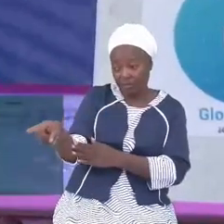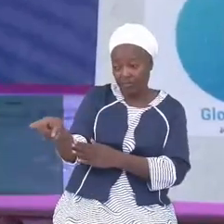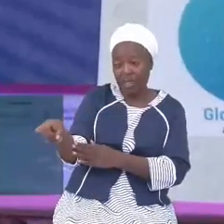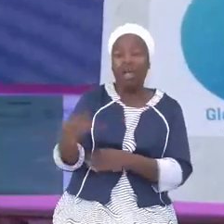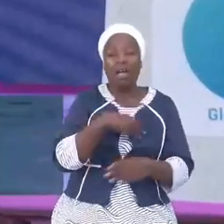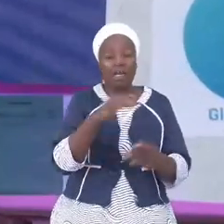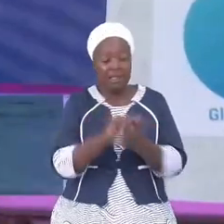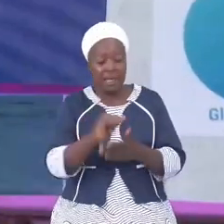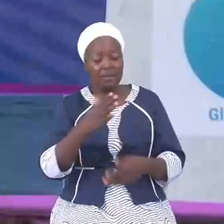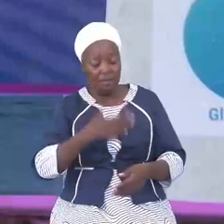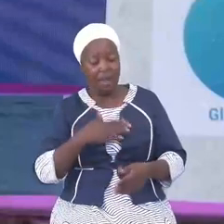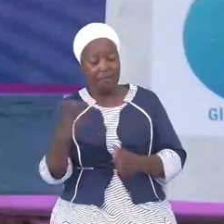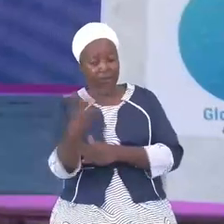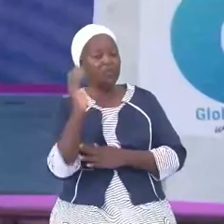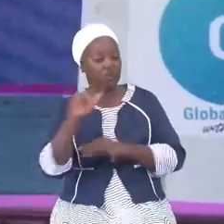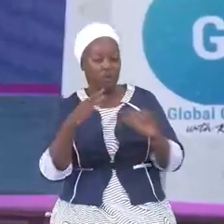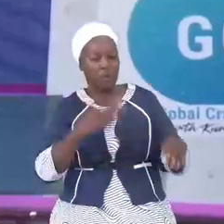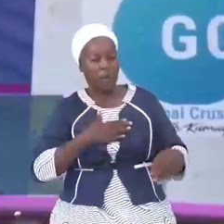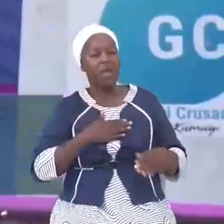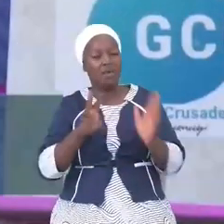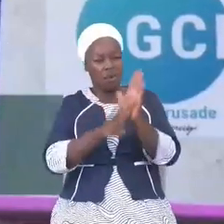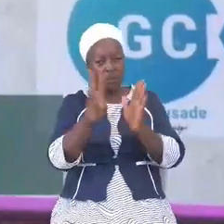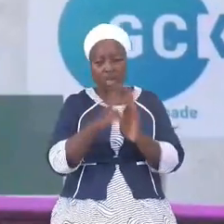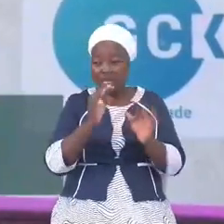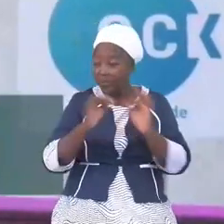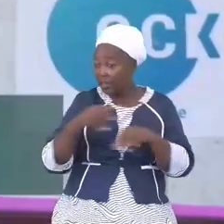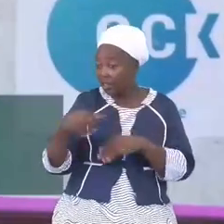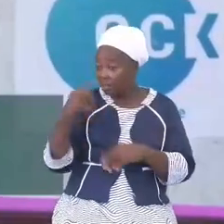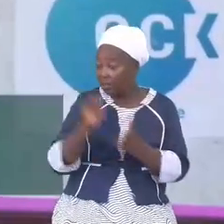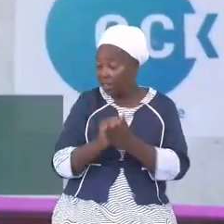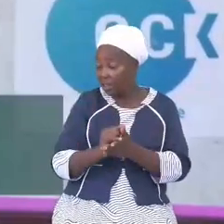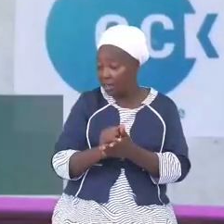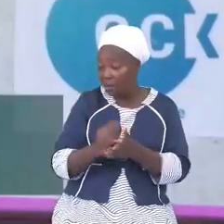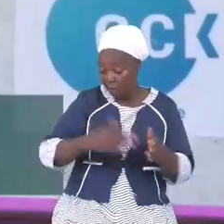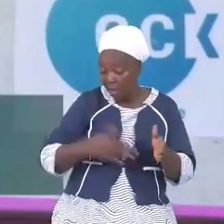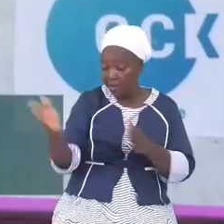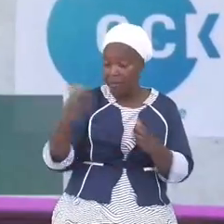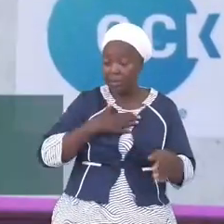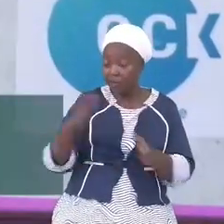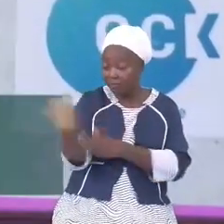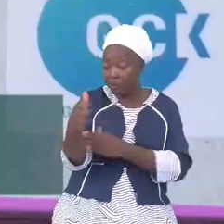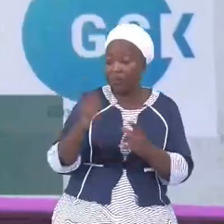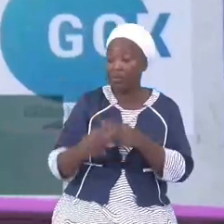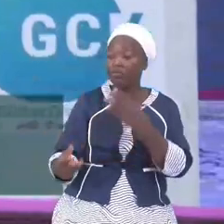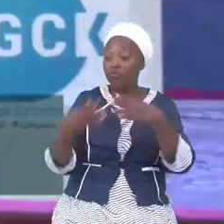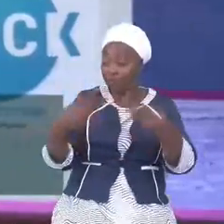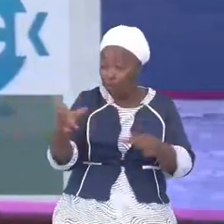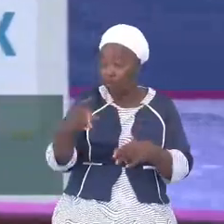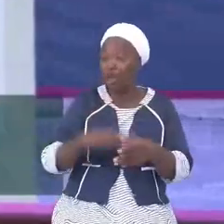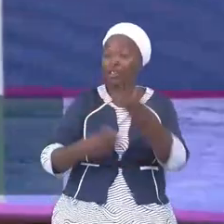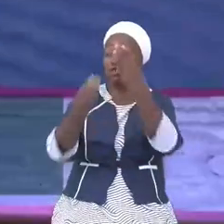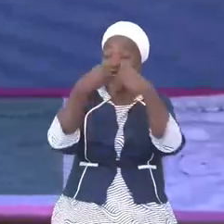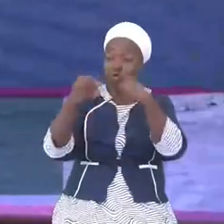fera ma volonté. Tu dis à cette baleine de te manger, c'est terminé. C'est entre toi et